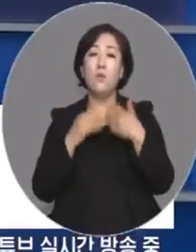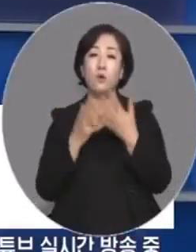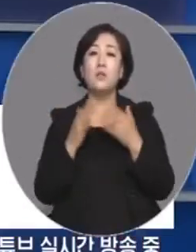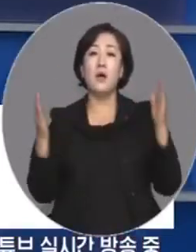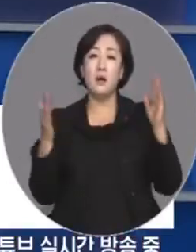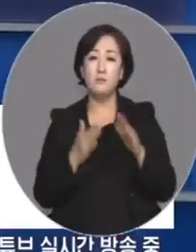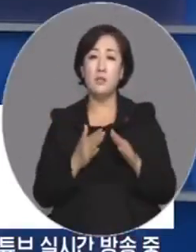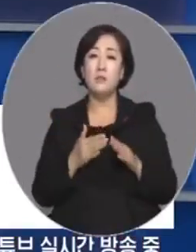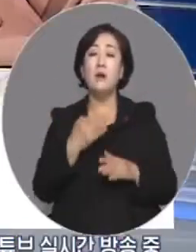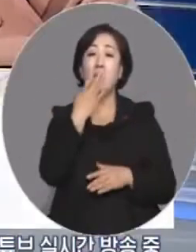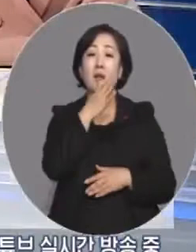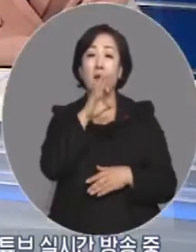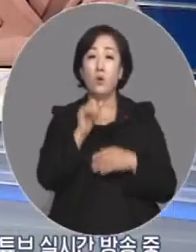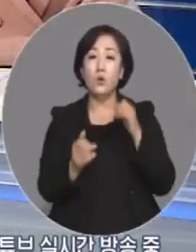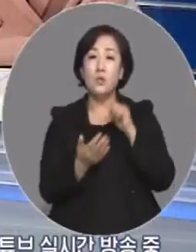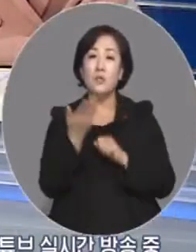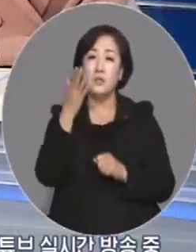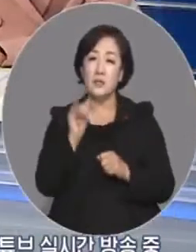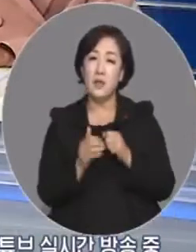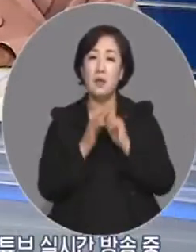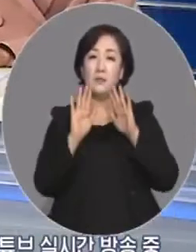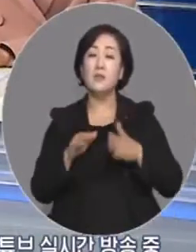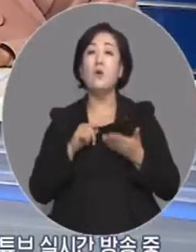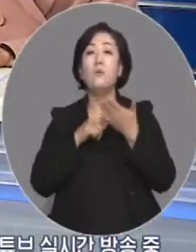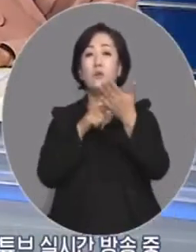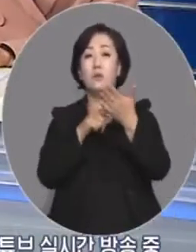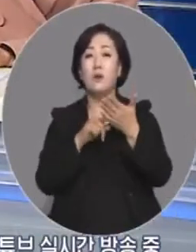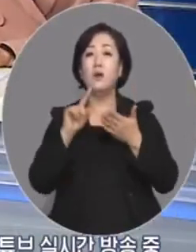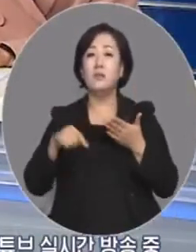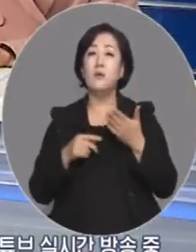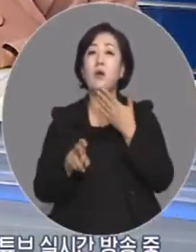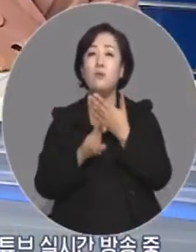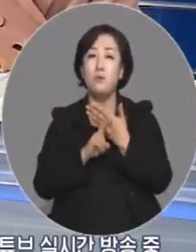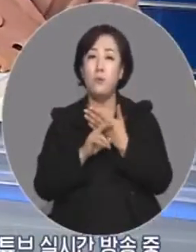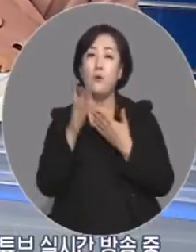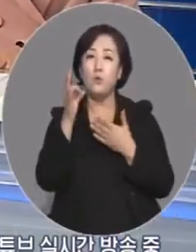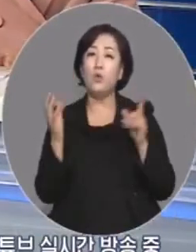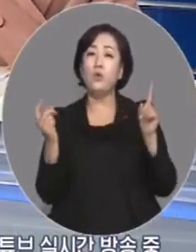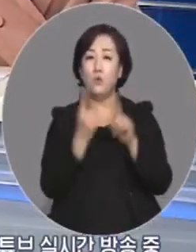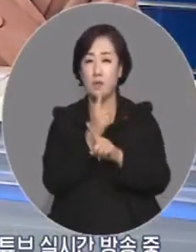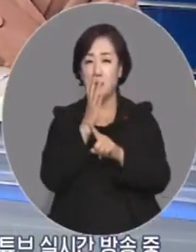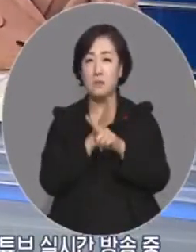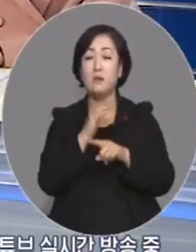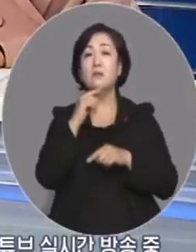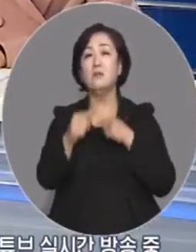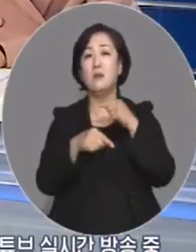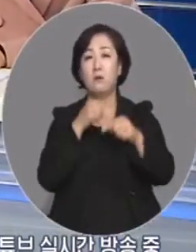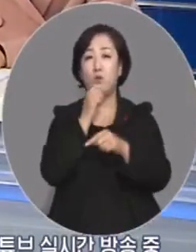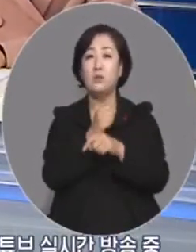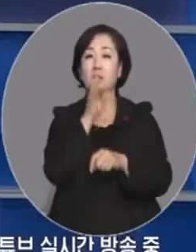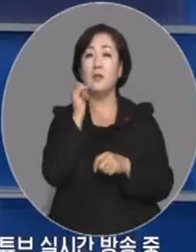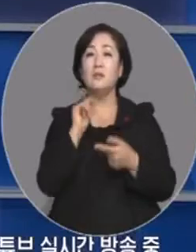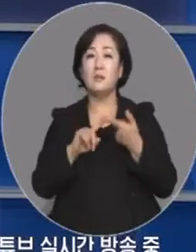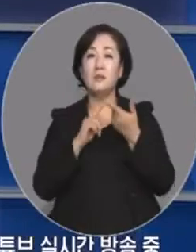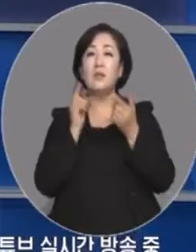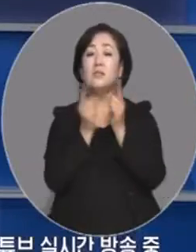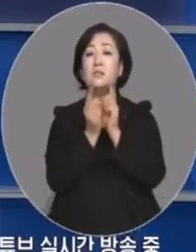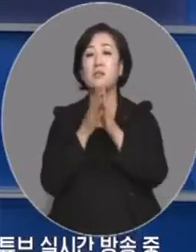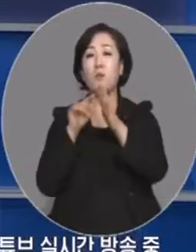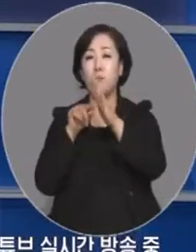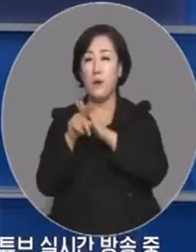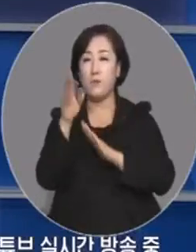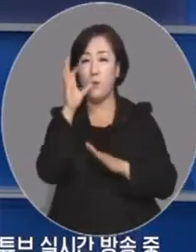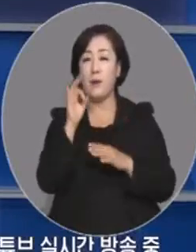있습니다. 저희 보도가 나간 후에 이제 이곳에서 불법 환전이 이뤄진다. 네, 제보가 와서 제가 한번 다녀와